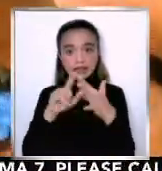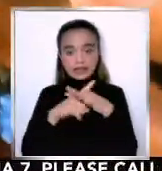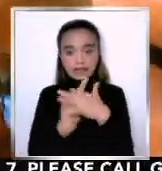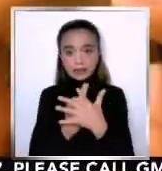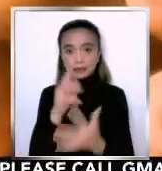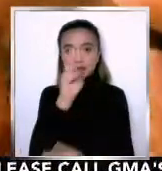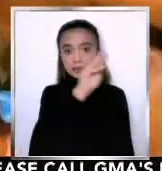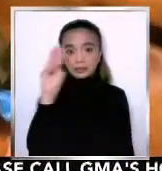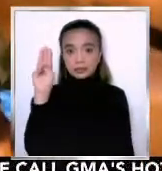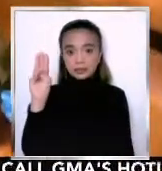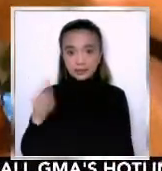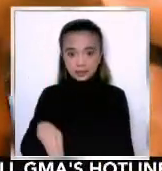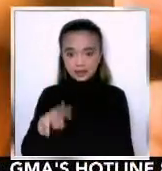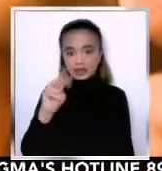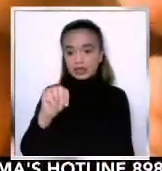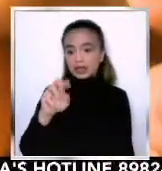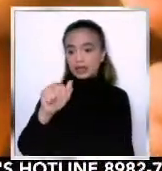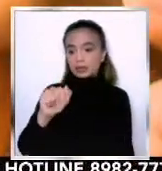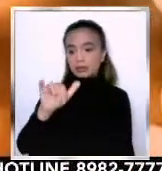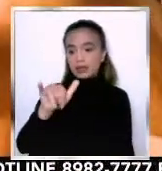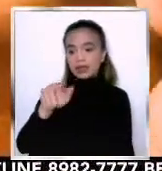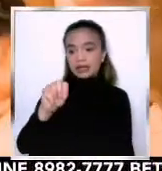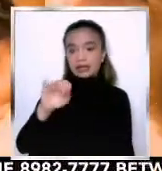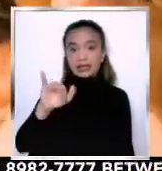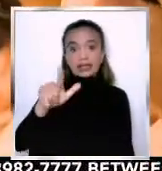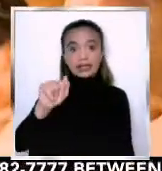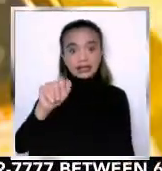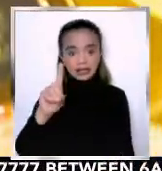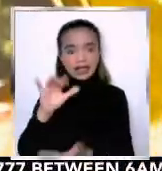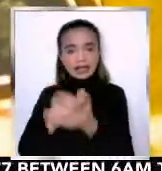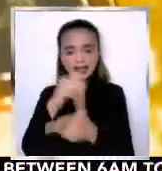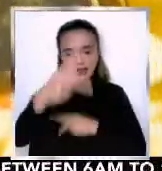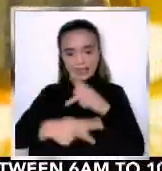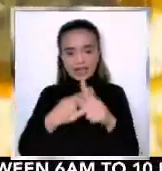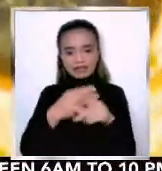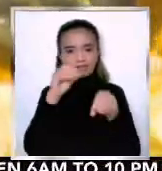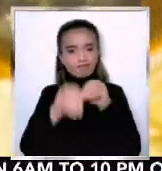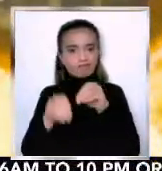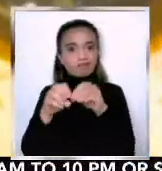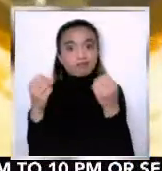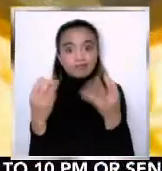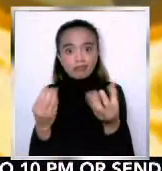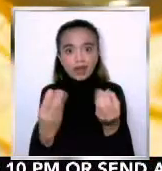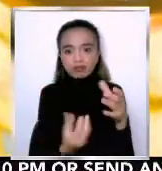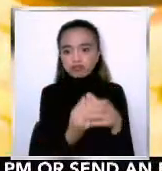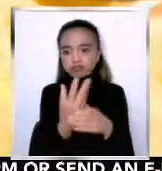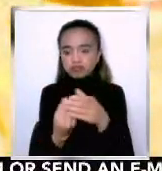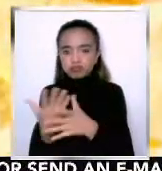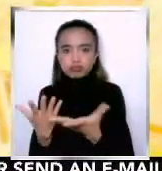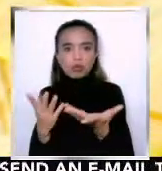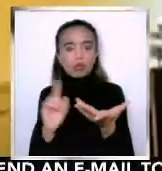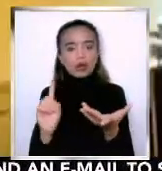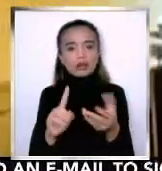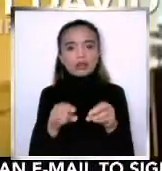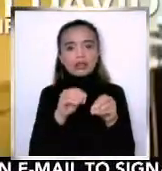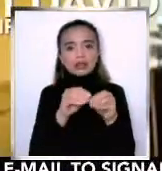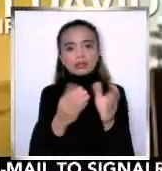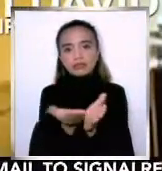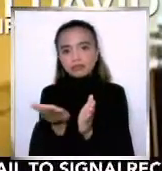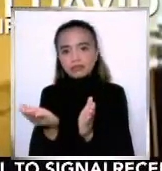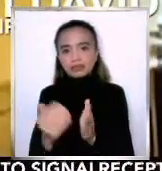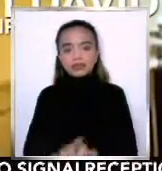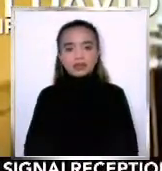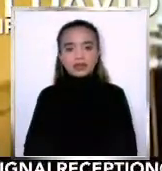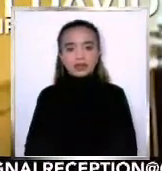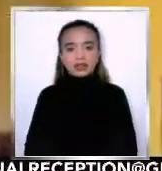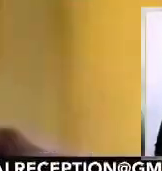isang uri ng halaman na nung unang panahon ay talaga napakarami raw sa Ilog Pasig. Yung 20 peso ay madalas gamitin na paper bills sa ating